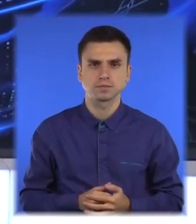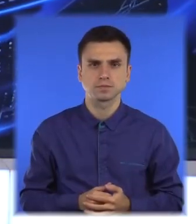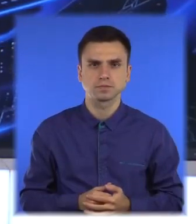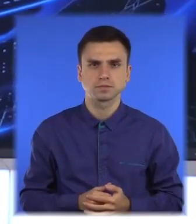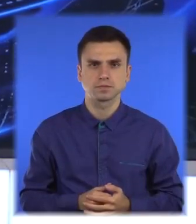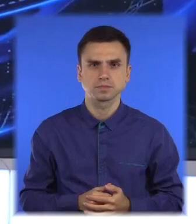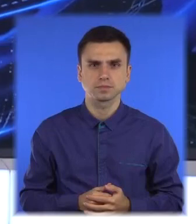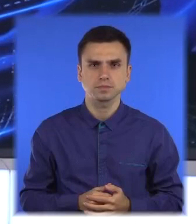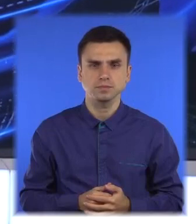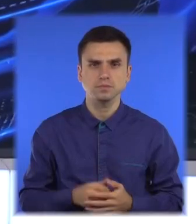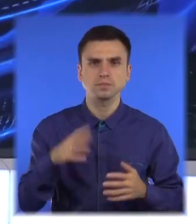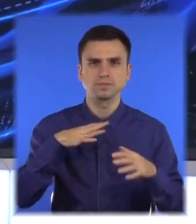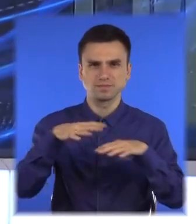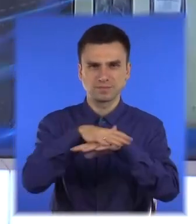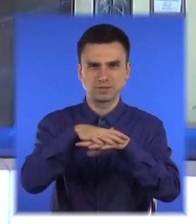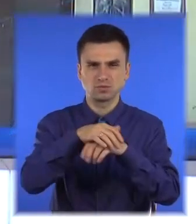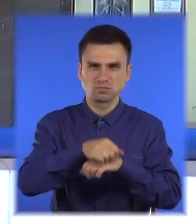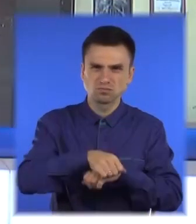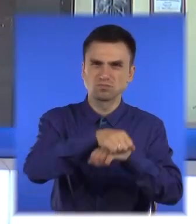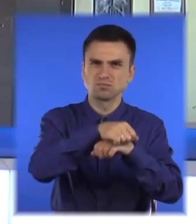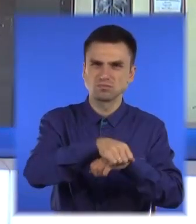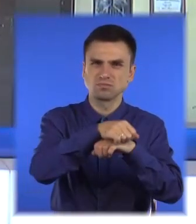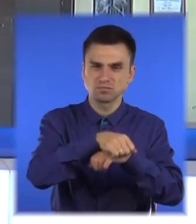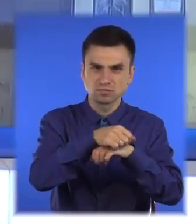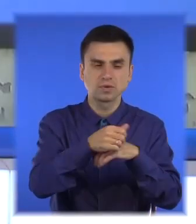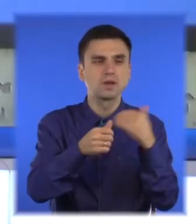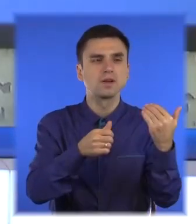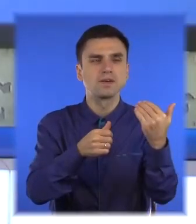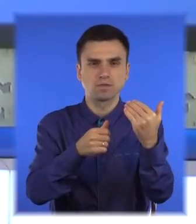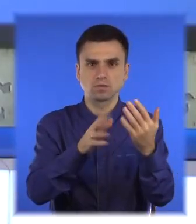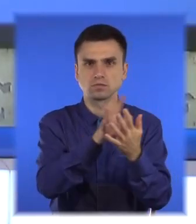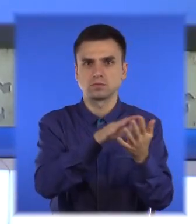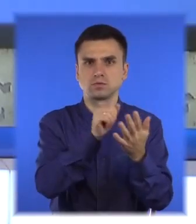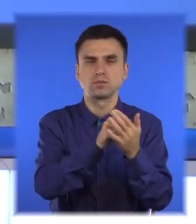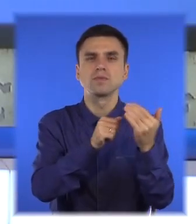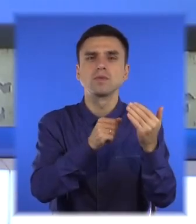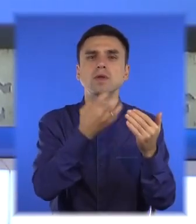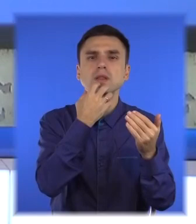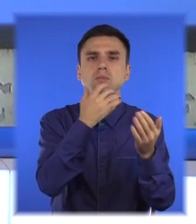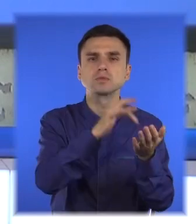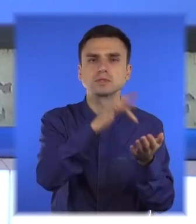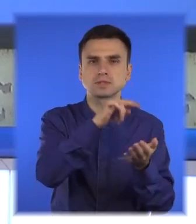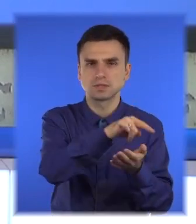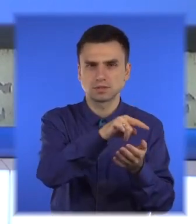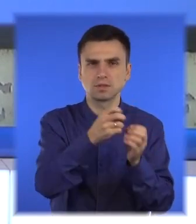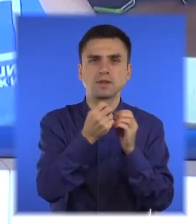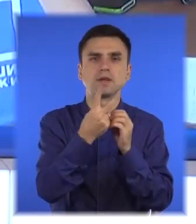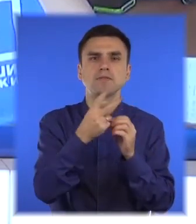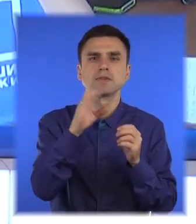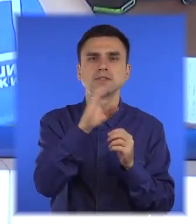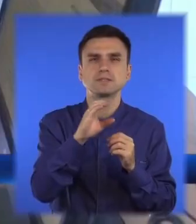Мітингарі попсували майно. У цьому теплоцентраль звинуватили активістів, які 12 вересня влаштували мітинг з